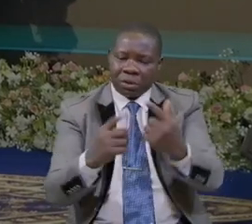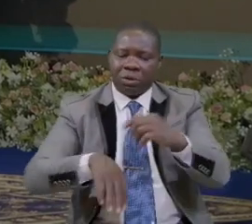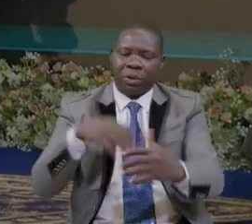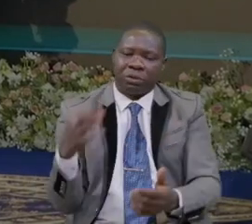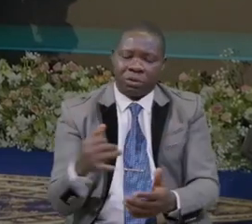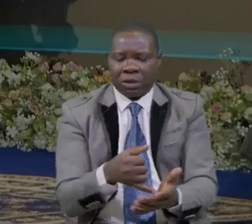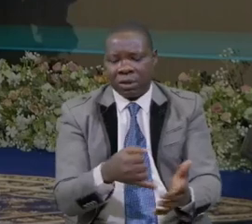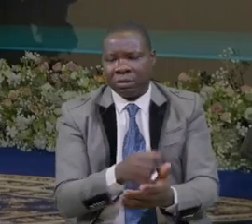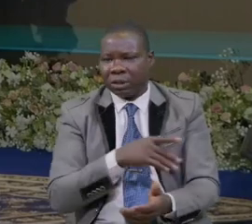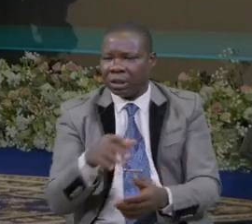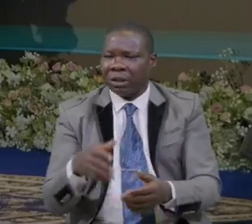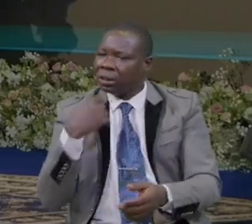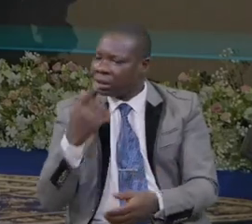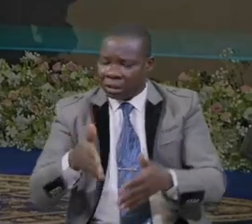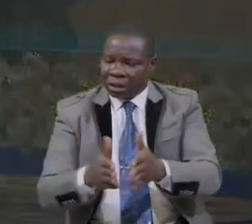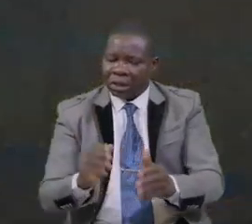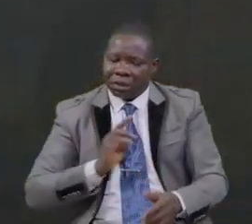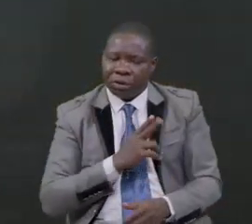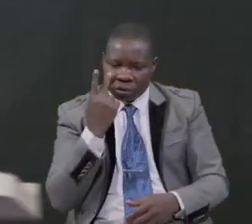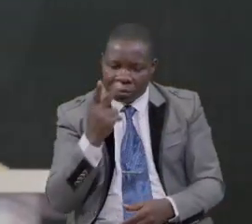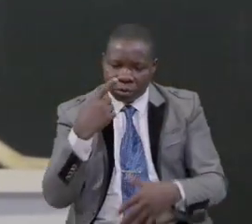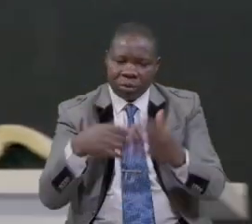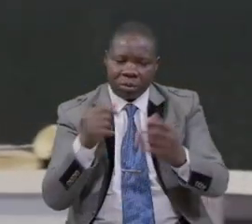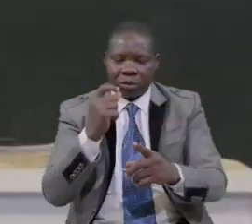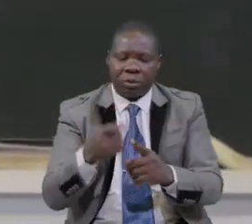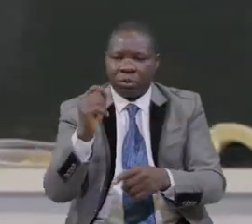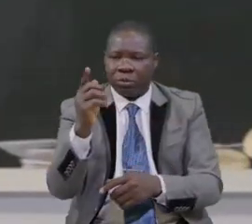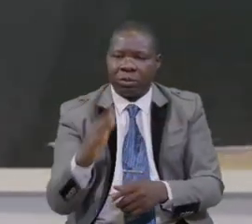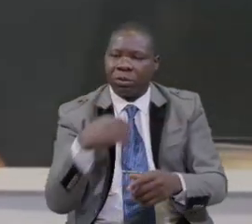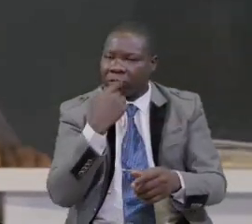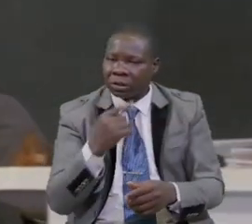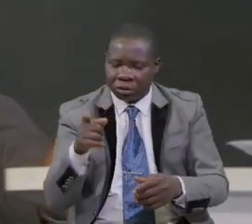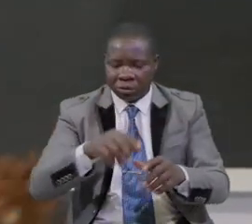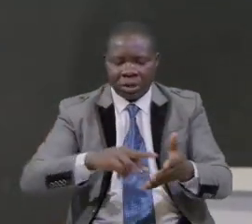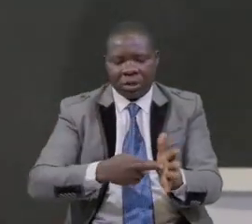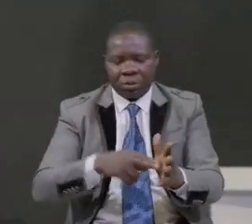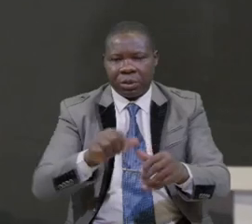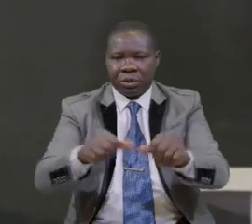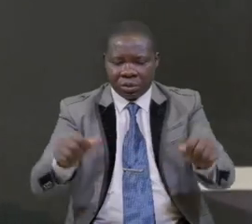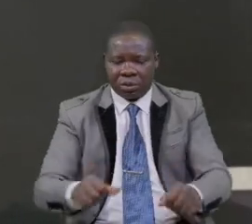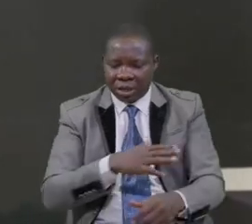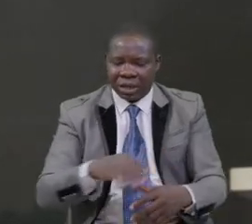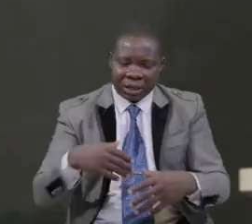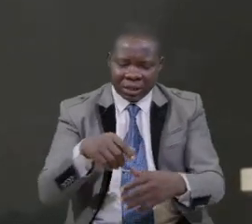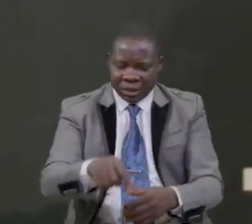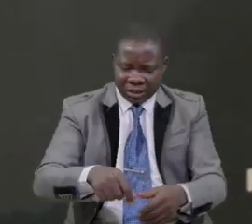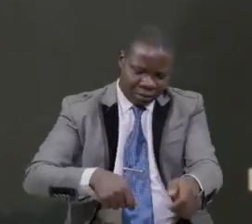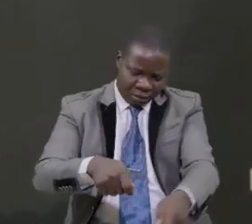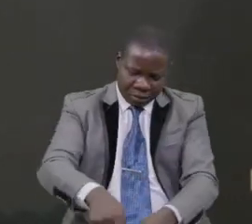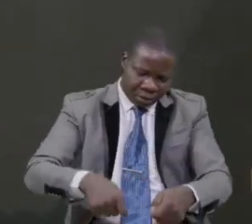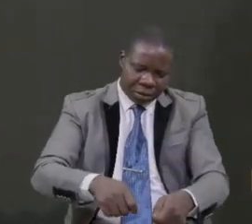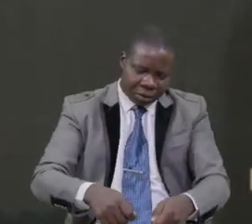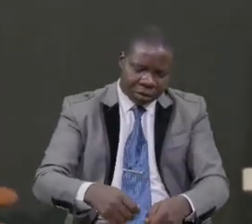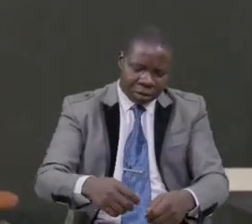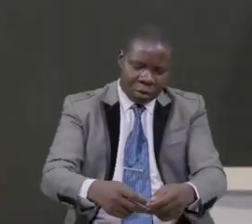que la parole de Dieu dit, et vous allez réparer l'autel. Et il a fait creuser un trou tout autour, et